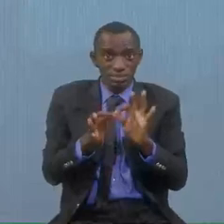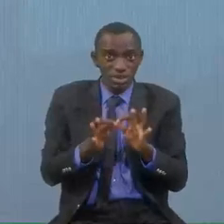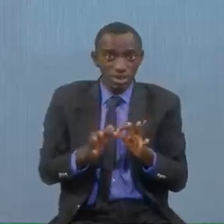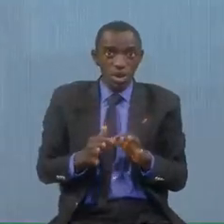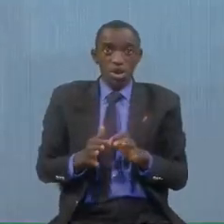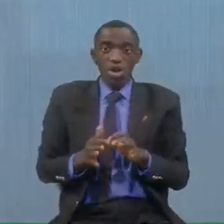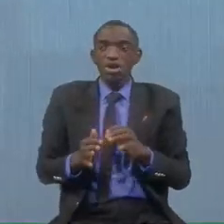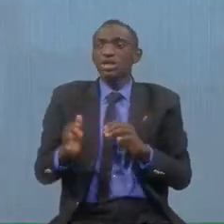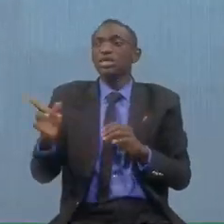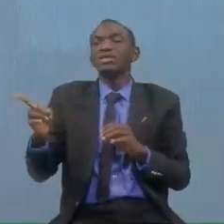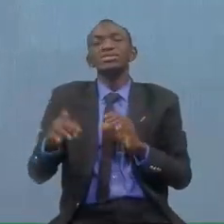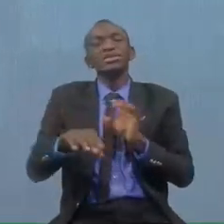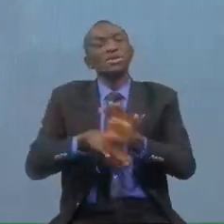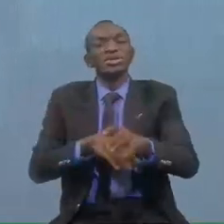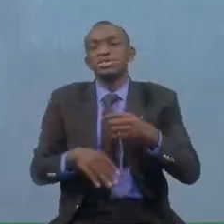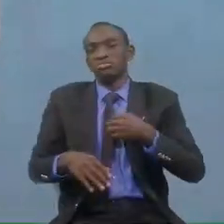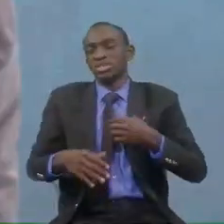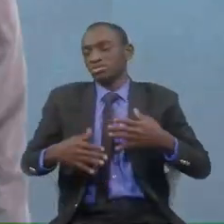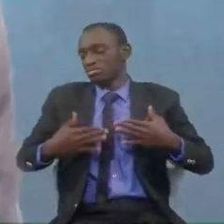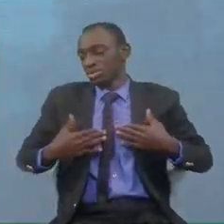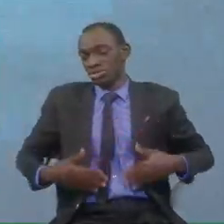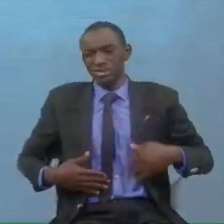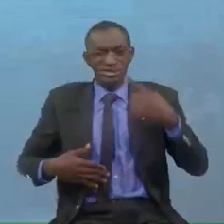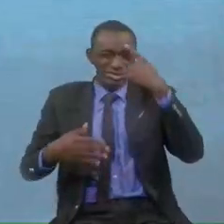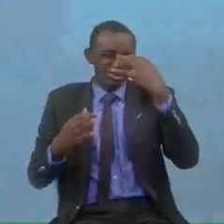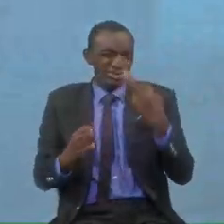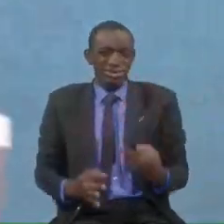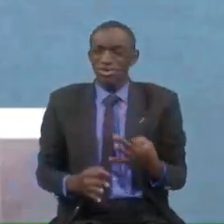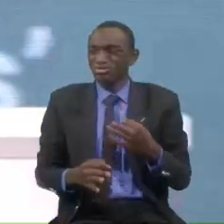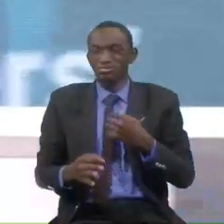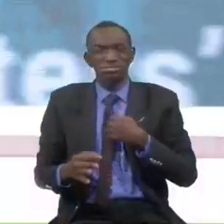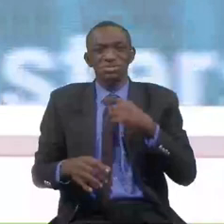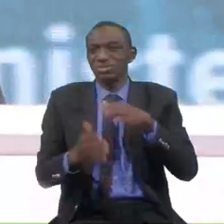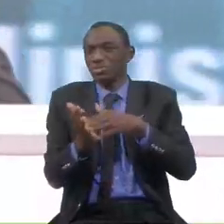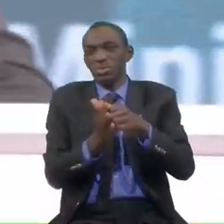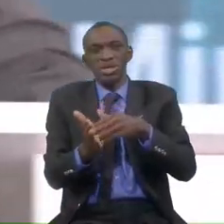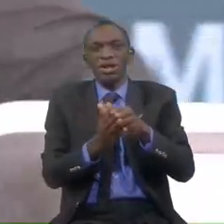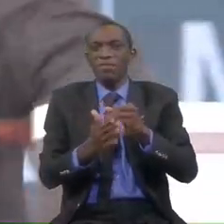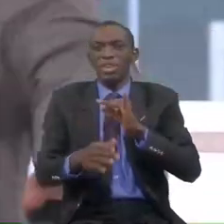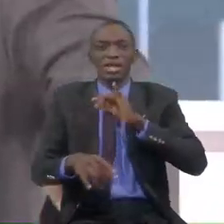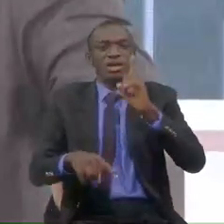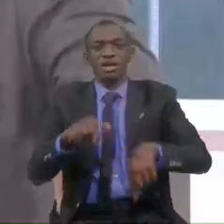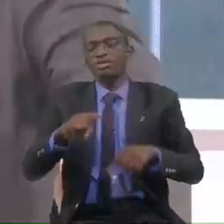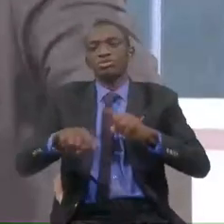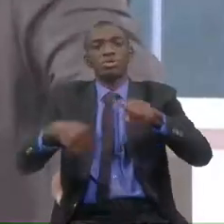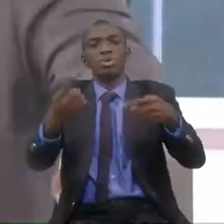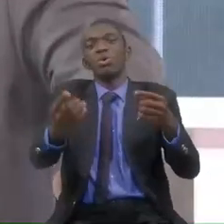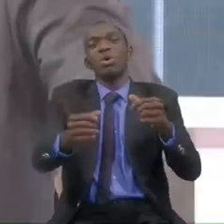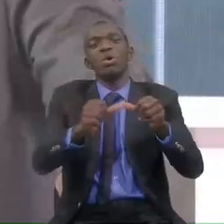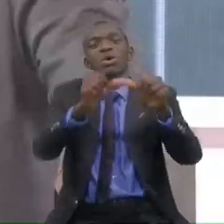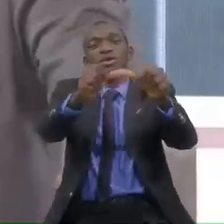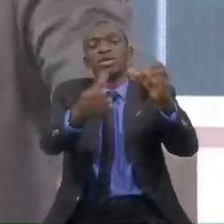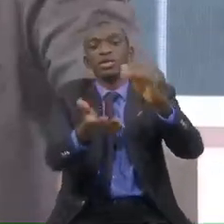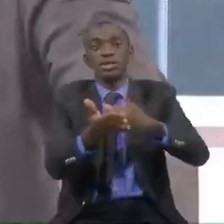l'interprétation, cela m'a affaibli, que je ne peux pas aller encore là-bas.